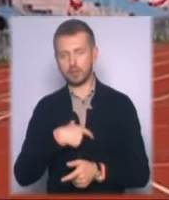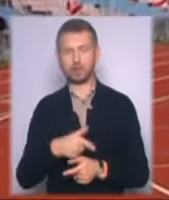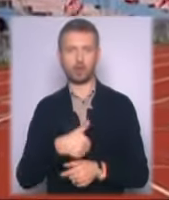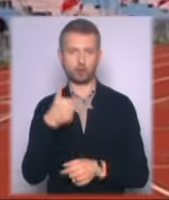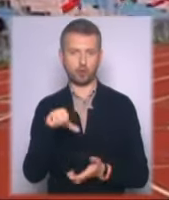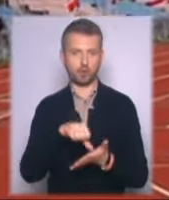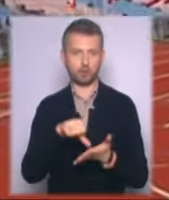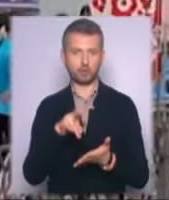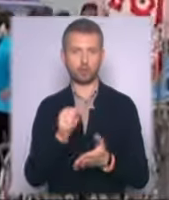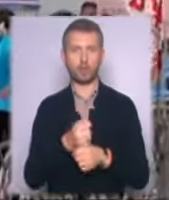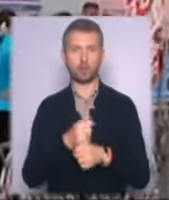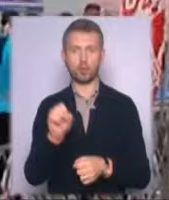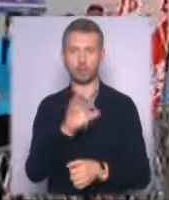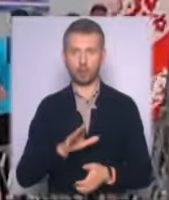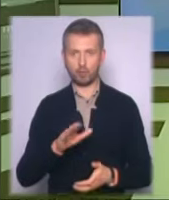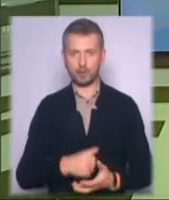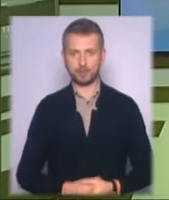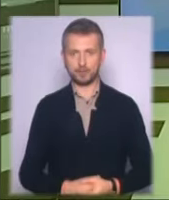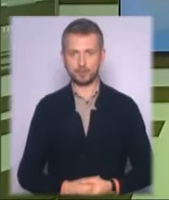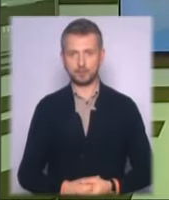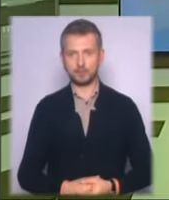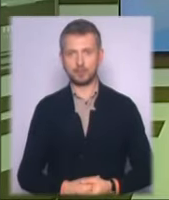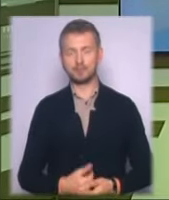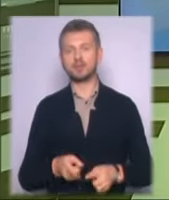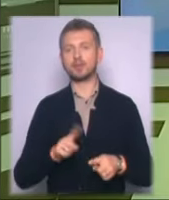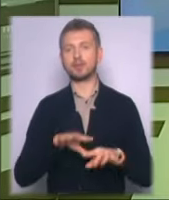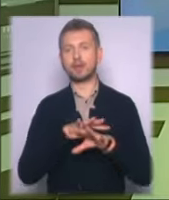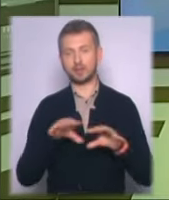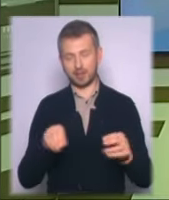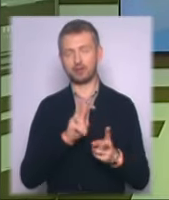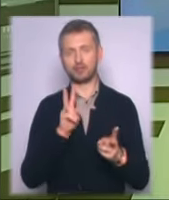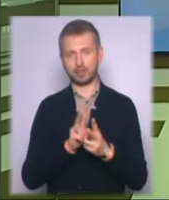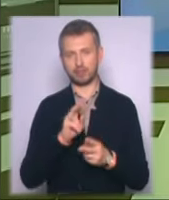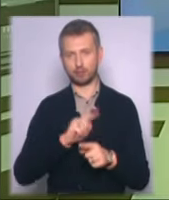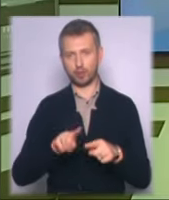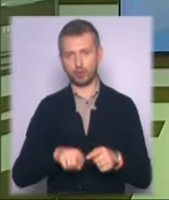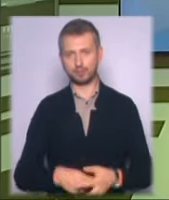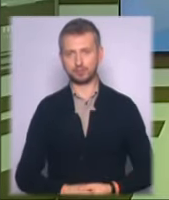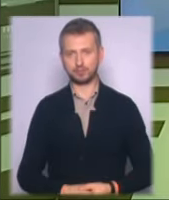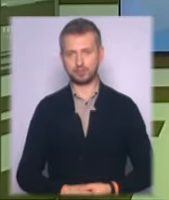виступити на Кубку Європи. Наразі це все. До зустрічі!